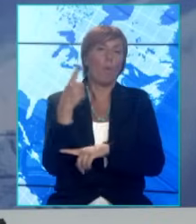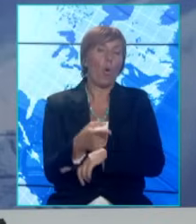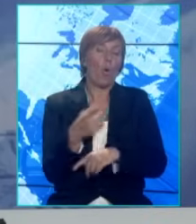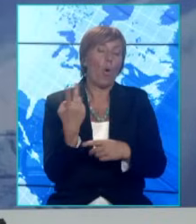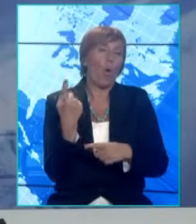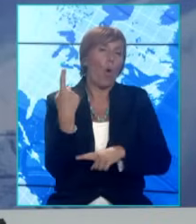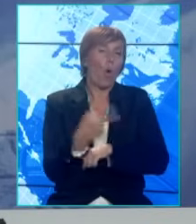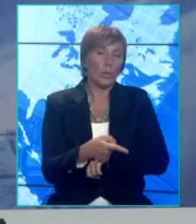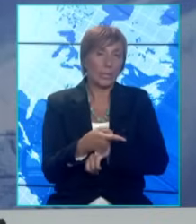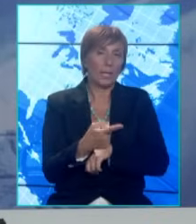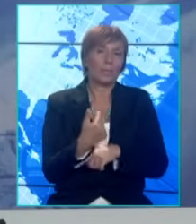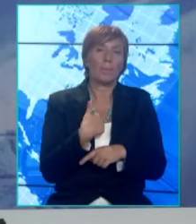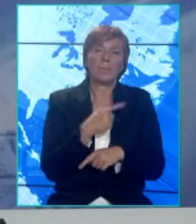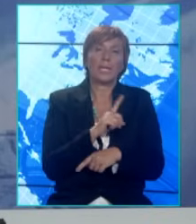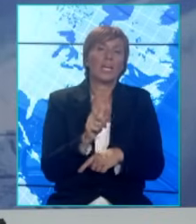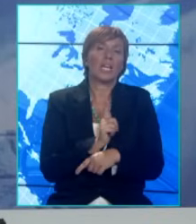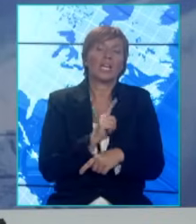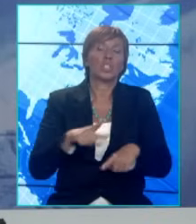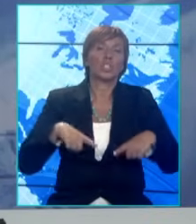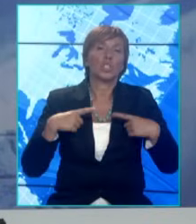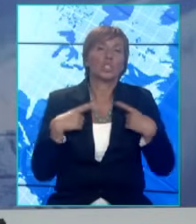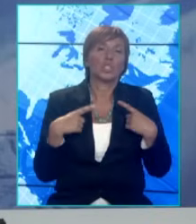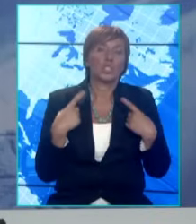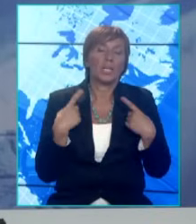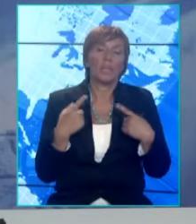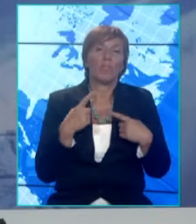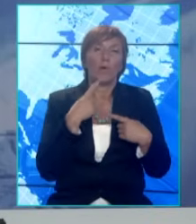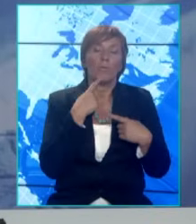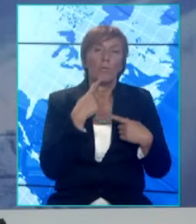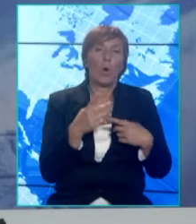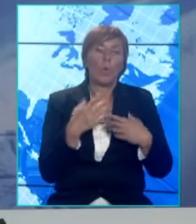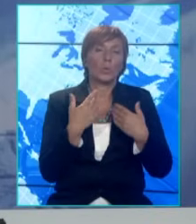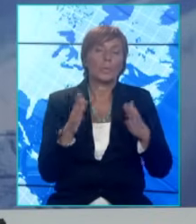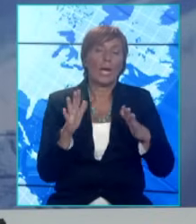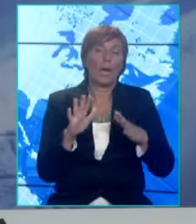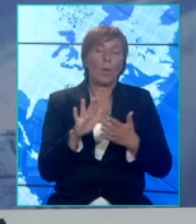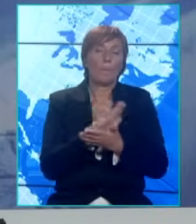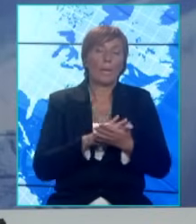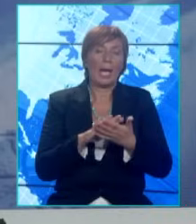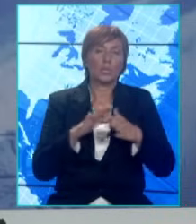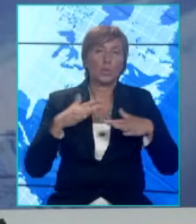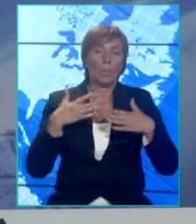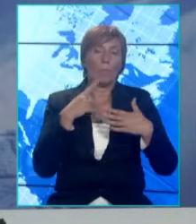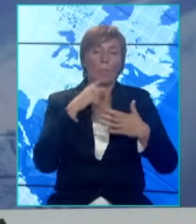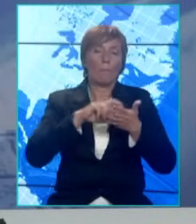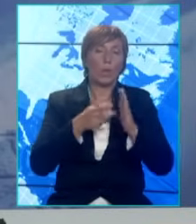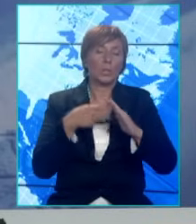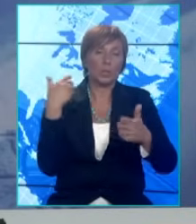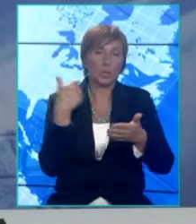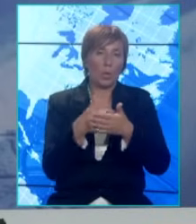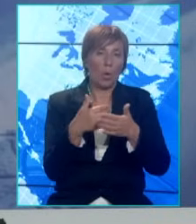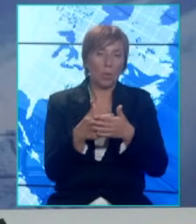da, kao što rekoh, ne živimo u jednom zrakopraznom prostoru što se tiče političkih odnosa, tako